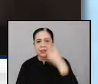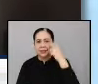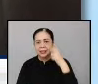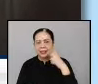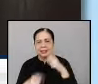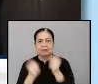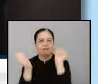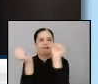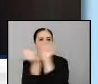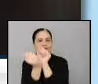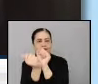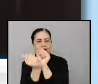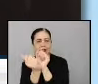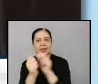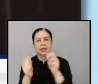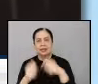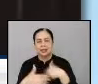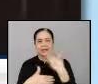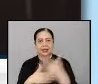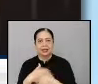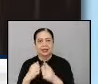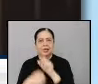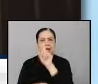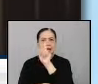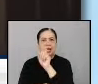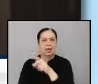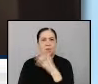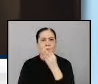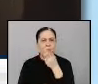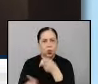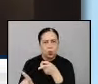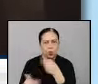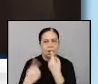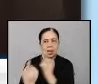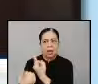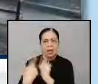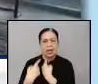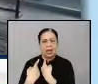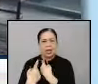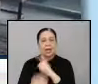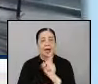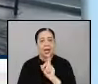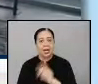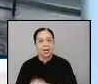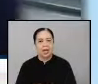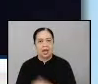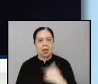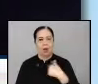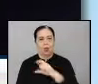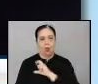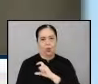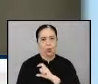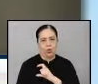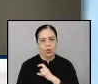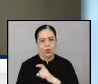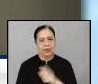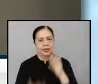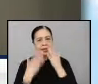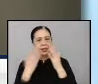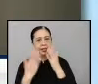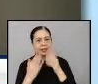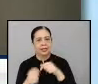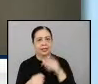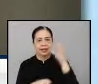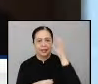nito. Kasunod nito ay nagtanong si Chris kung sino siya at sumagot naman si Derek ng "Pulis ako." Nagpasalamat si Derek kay Chris at